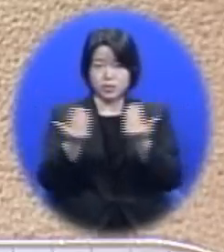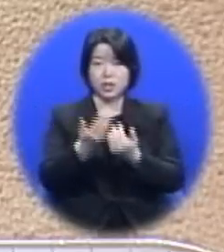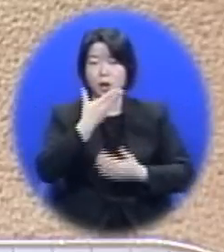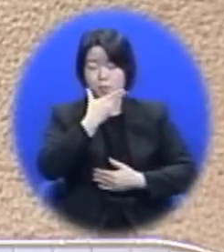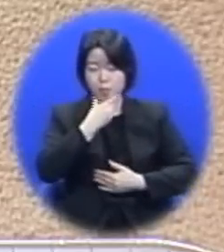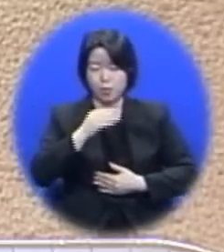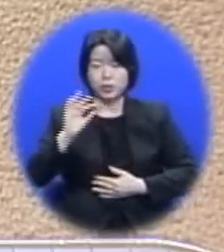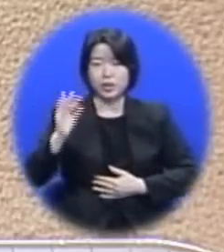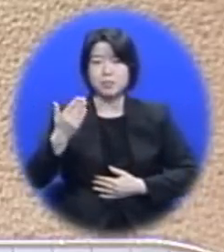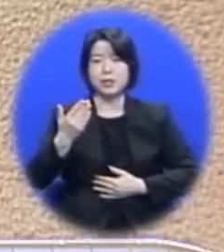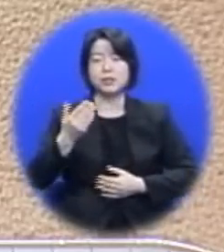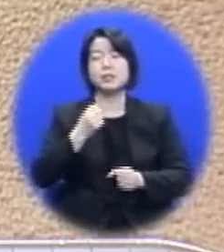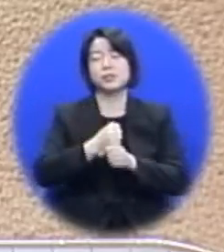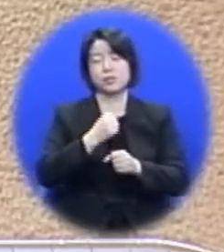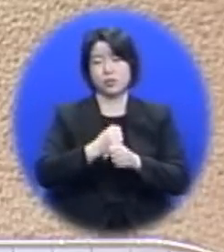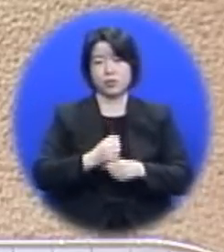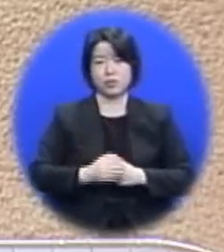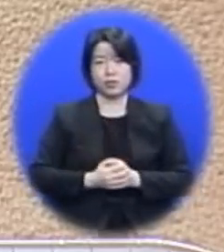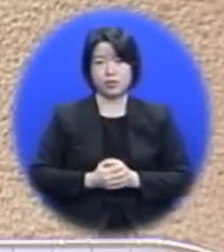기도예요.